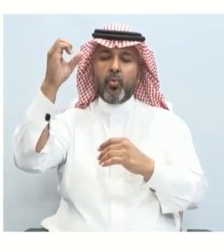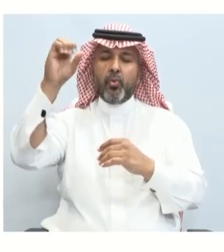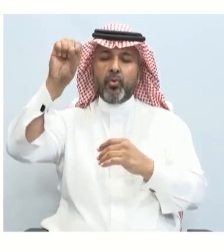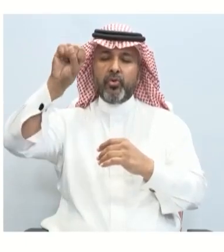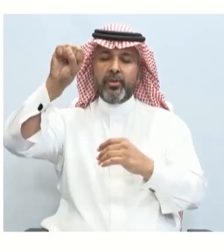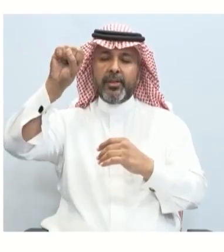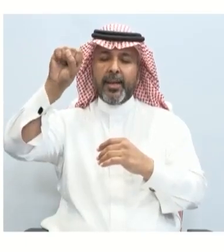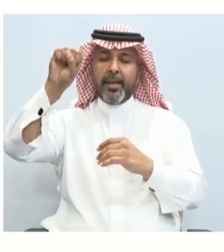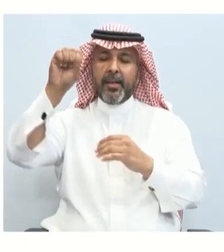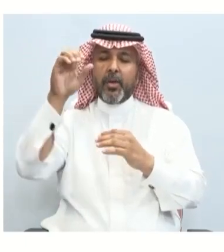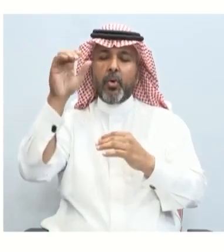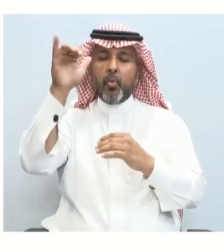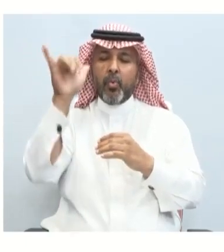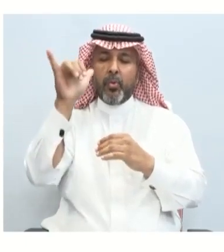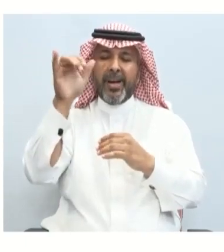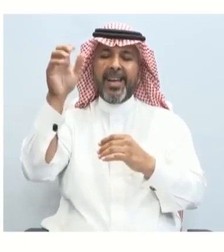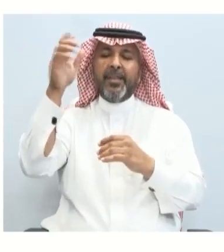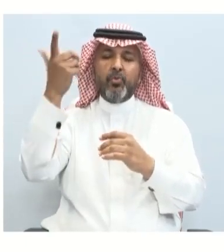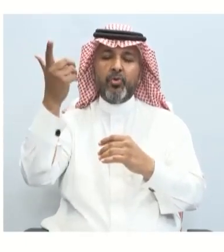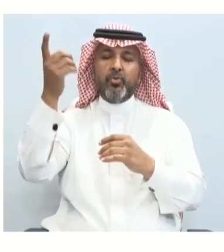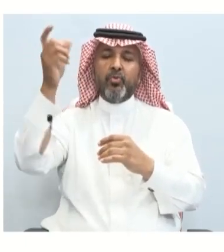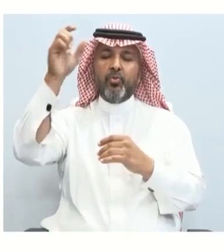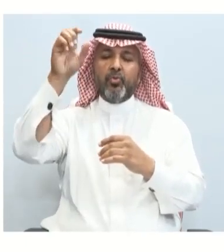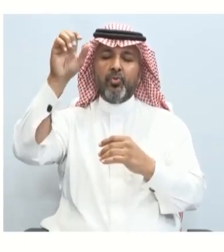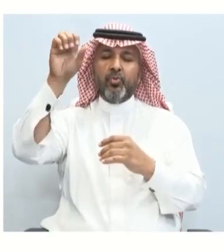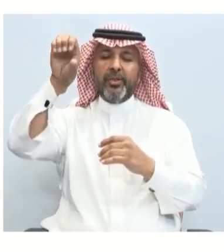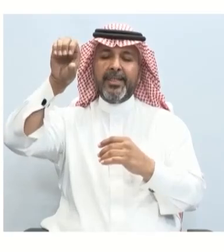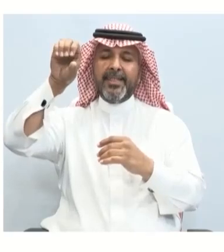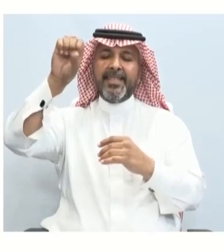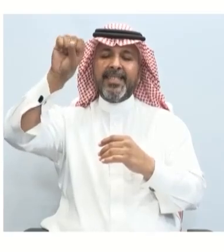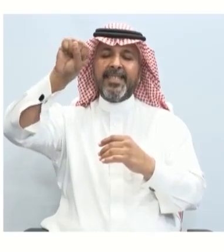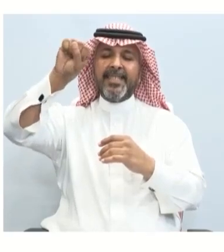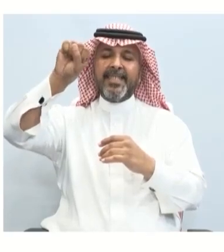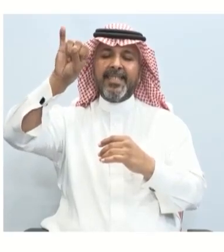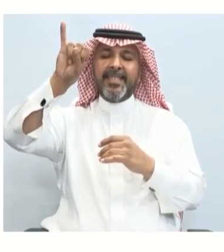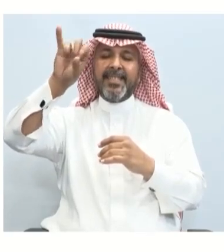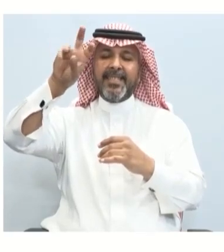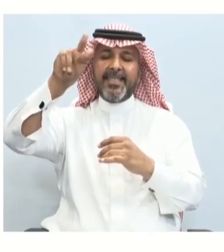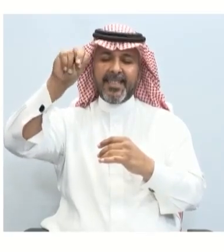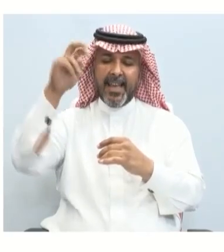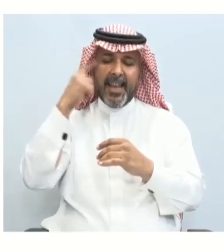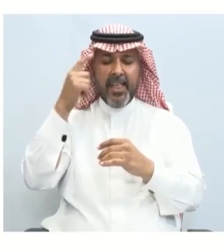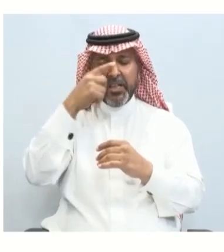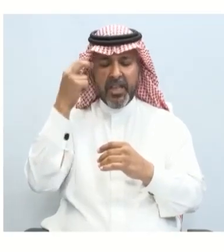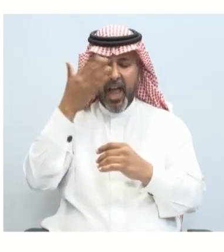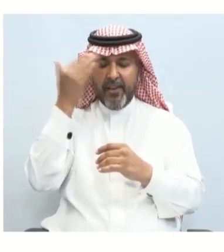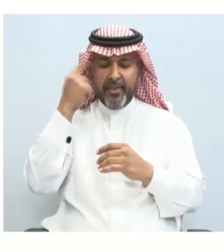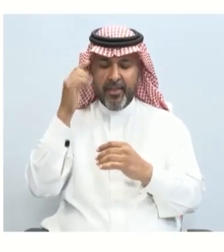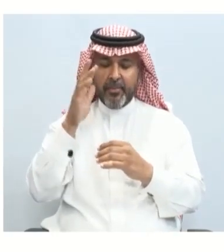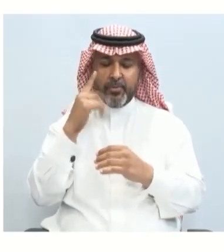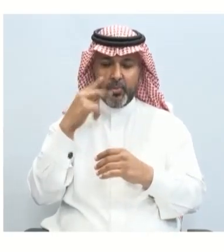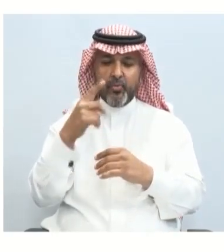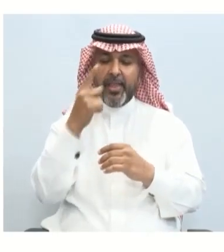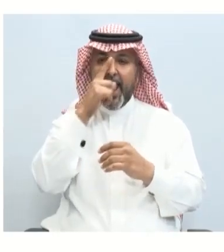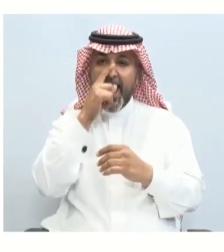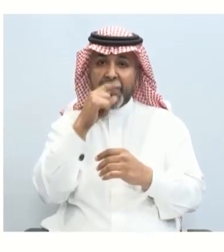والساين فانت تستطيع ايجاد التان اللي هو حاصل قسمه الساين على الكوساين والكوت والسيك والكويك